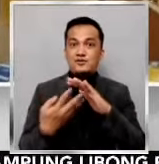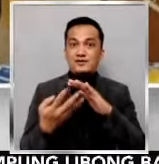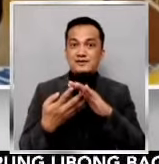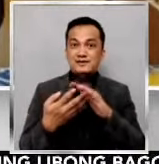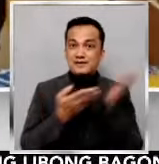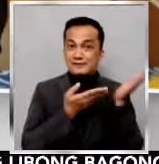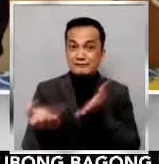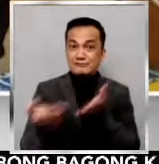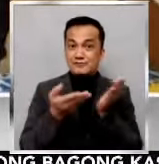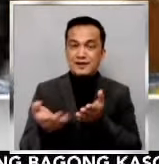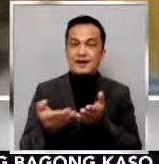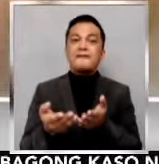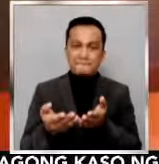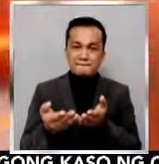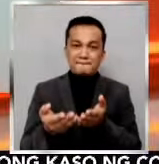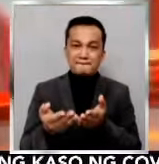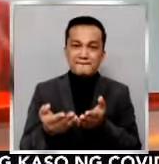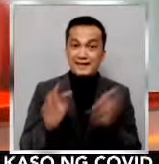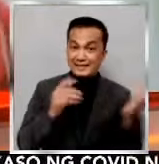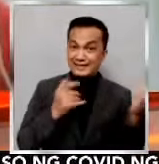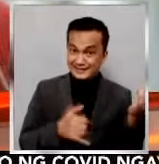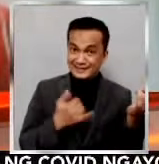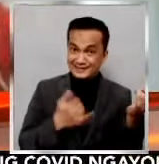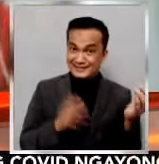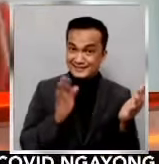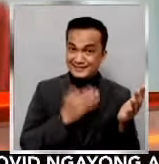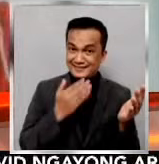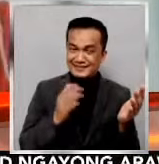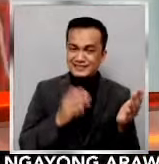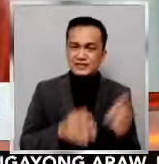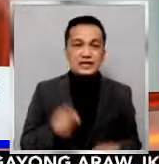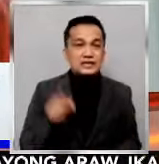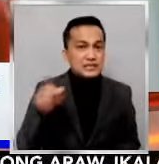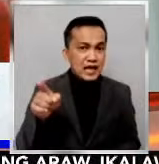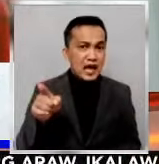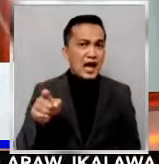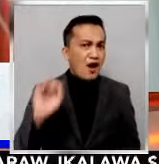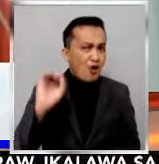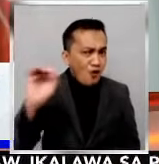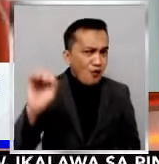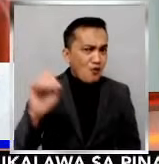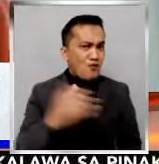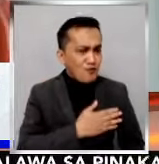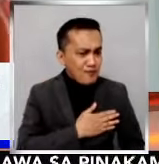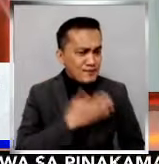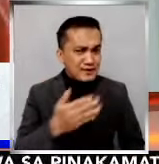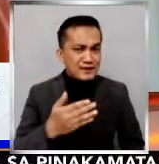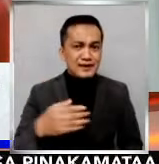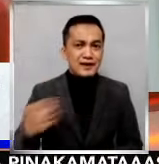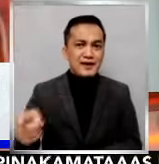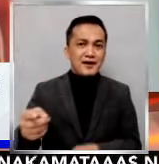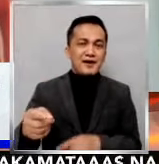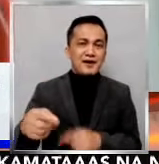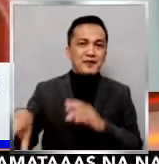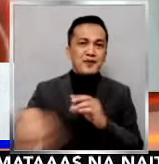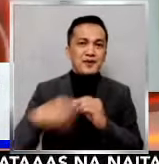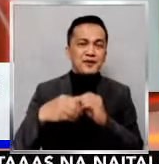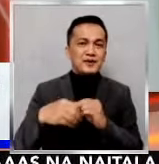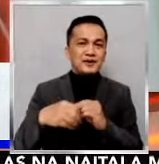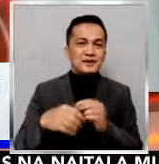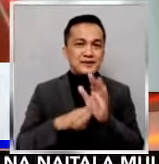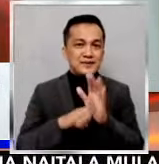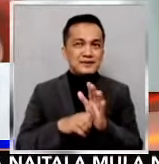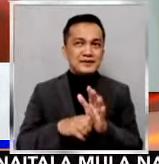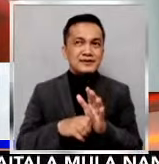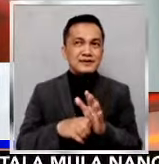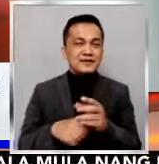at kinakantahan. Sila yung pusa talaga na nagbibigay. Sige, bibigyan ka namin ng halimbawa, is mabagal yung